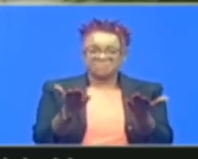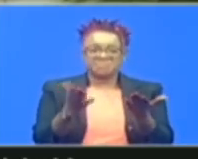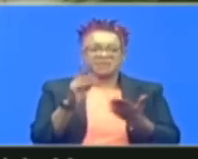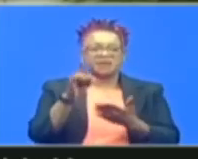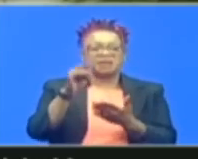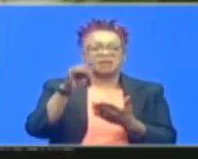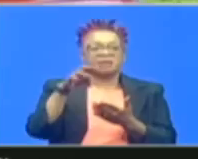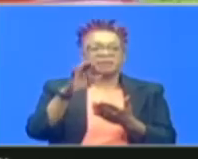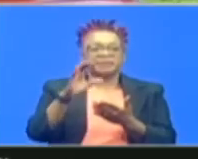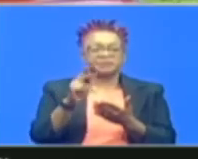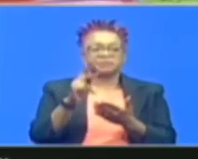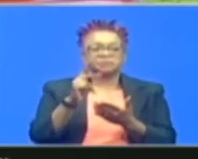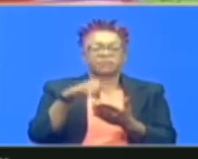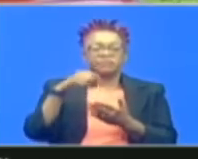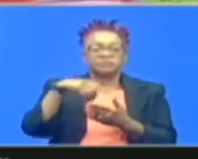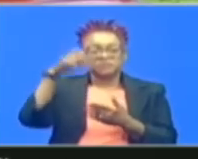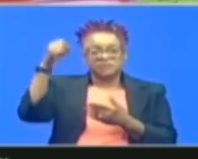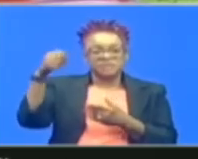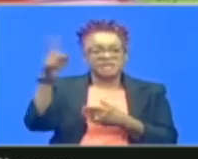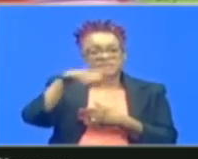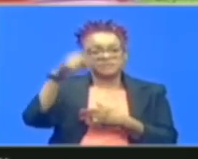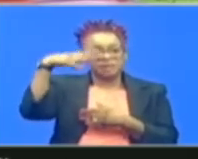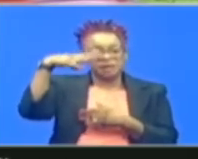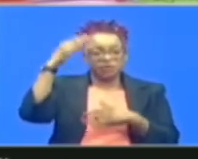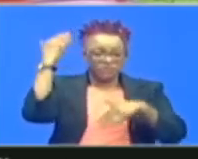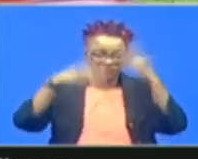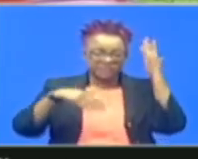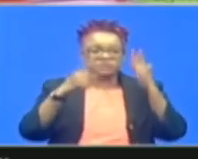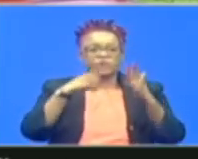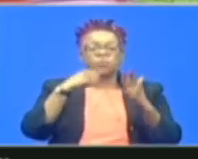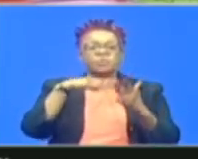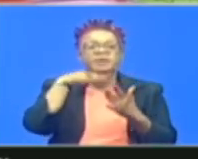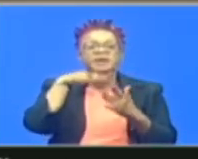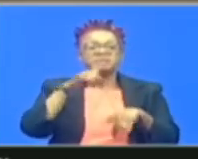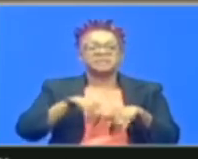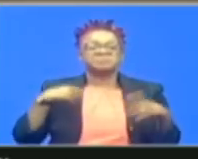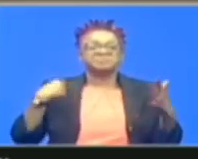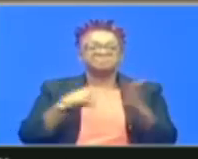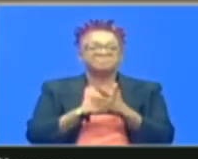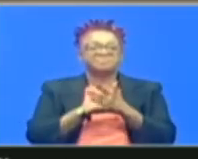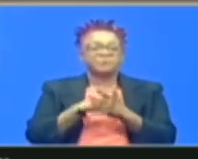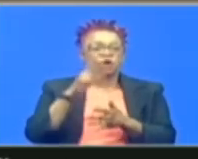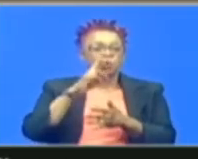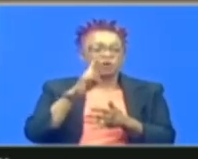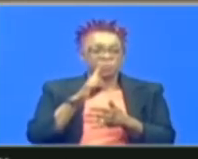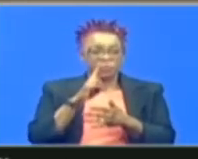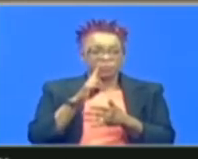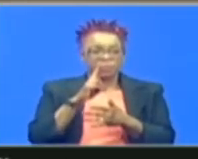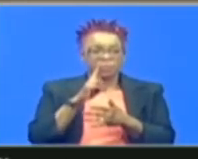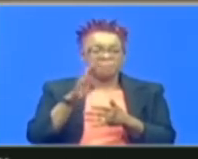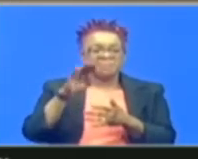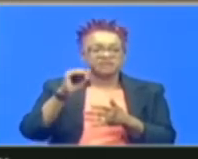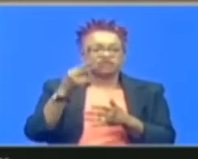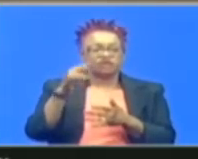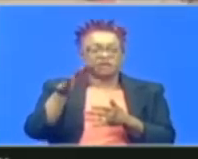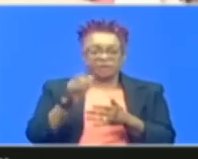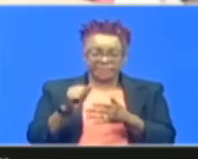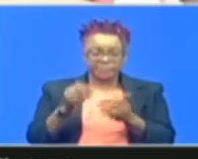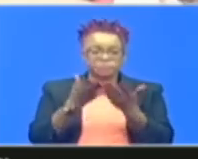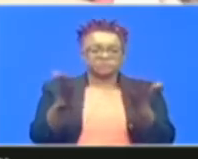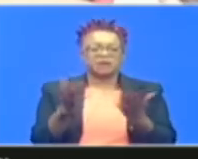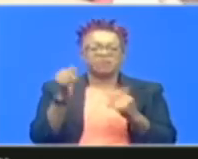kikuu cha Daista aliyefariki baada ya kugongwa na pikipiki katika barabara ya Ruiru. Macharia alikumbana na mauti siku